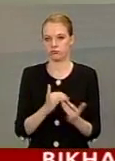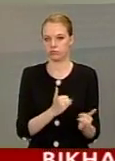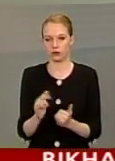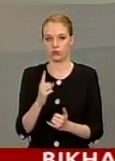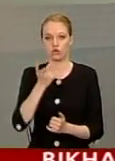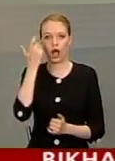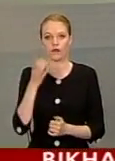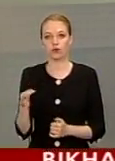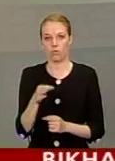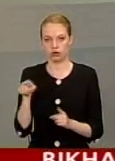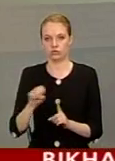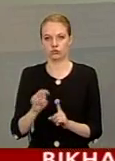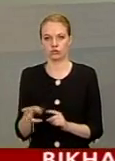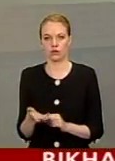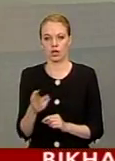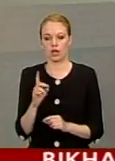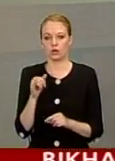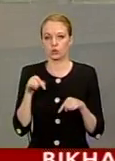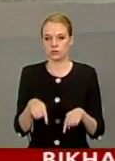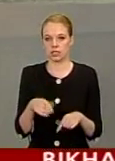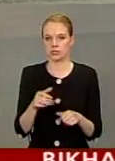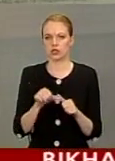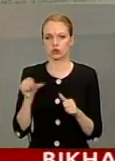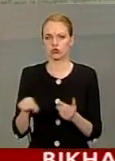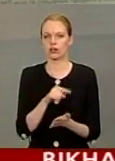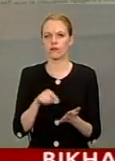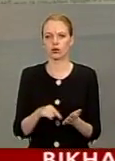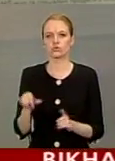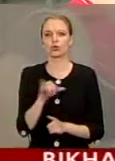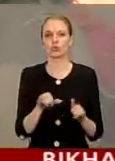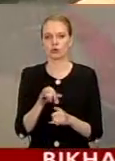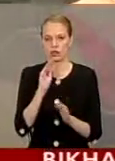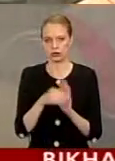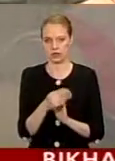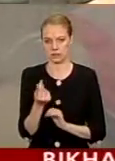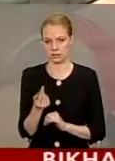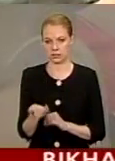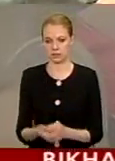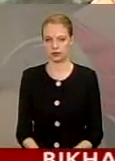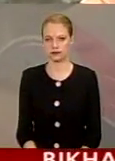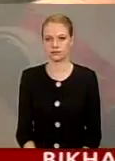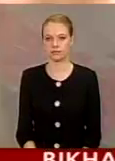как Харьковская область обеспечена. Ну, здесь исключительно вопрос, куда делись деньги.